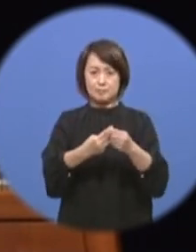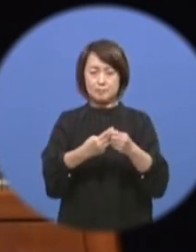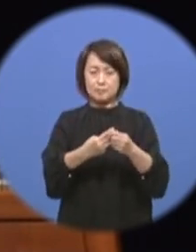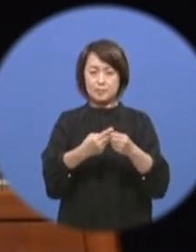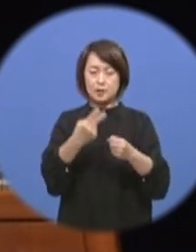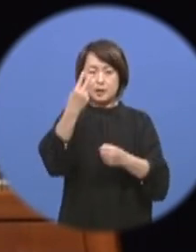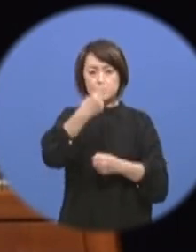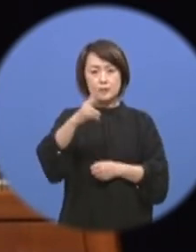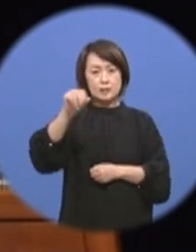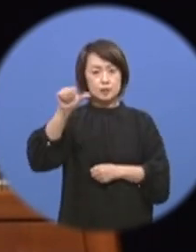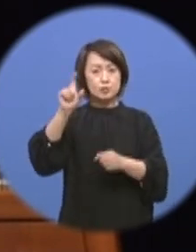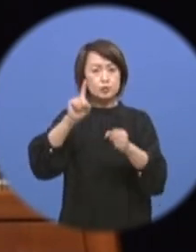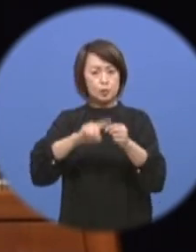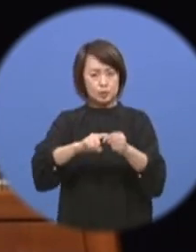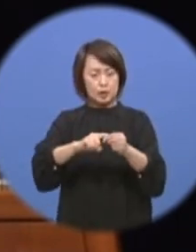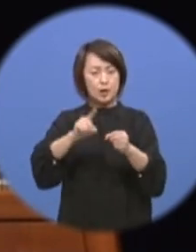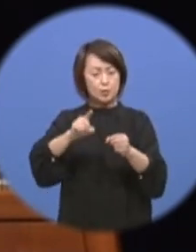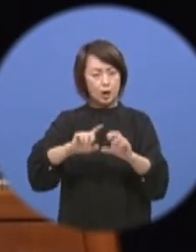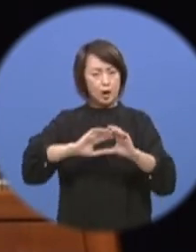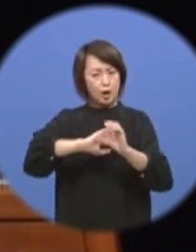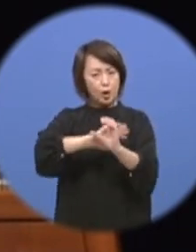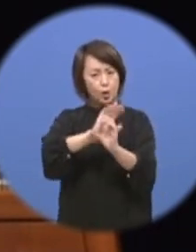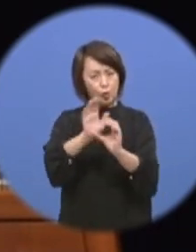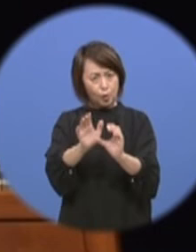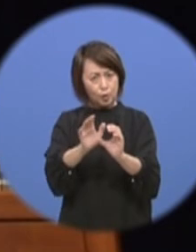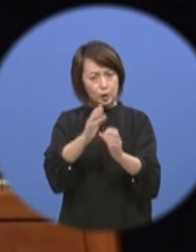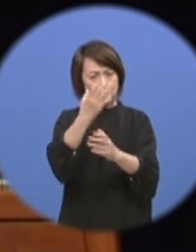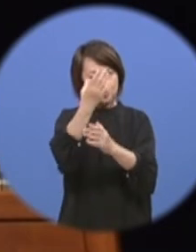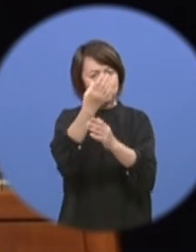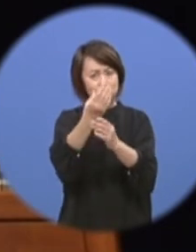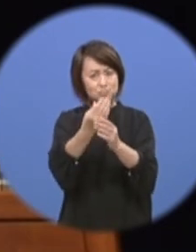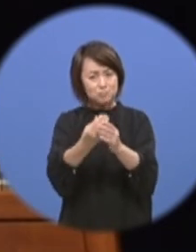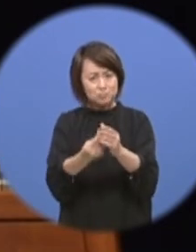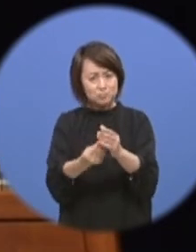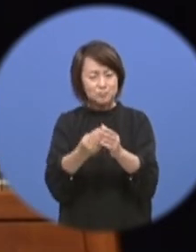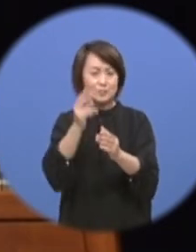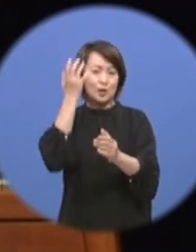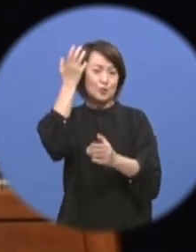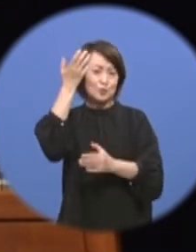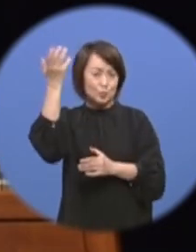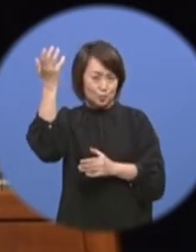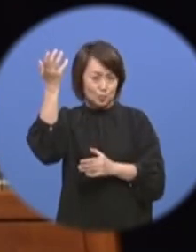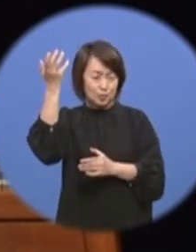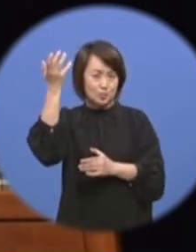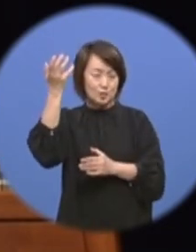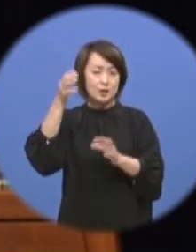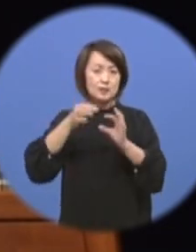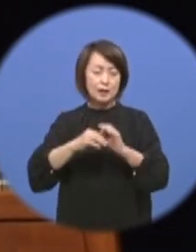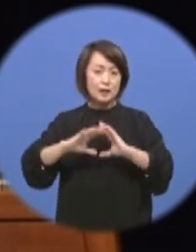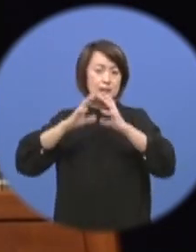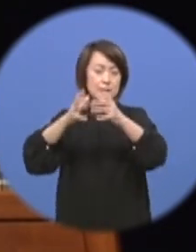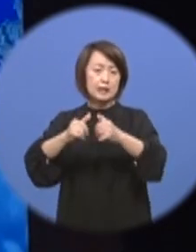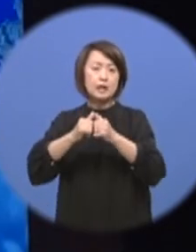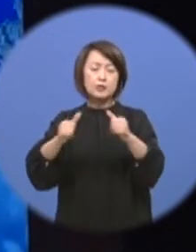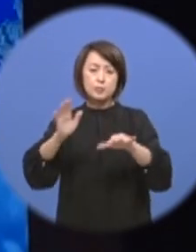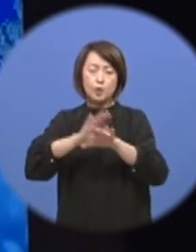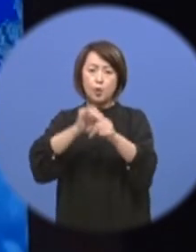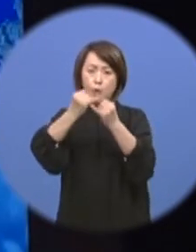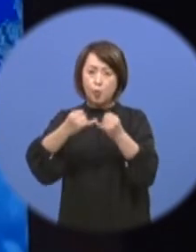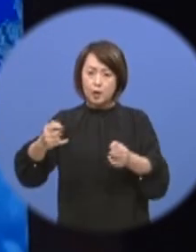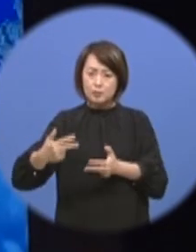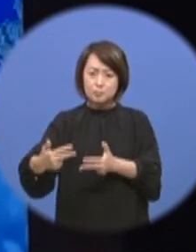はまぁころオーナーもさすがに収束してですね世界の人々はバーチャルじゃなくてリアルで